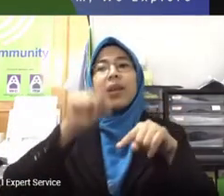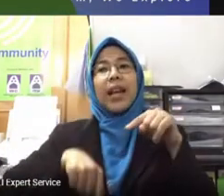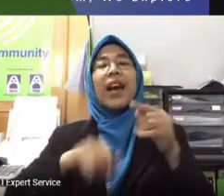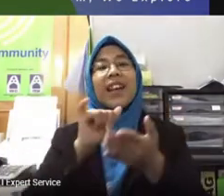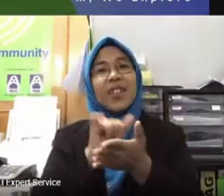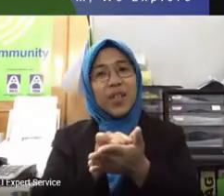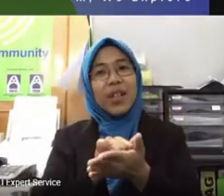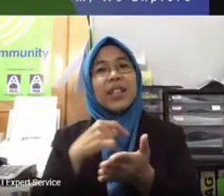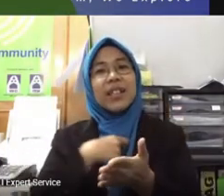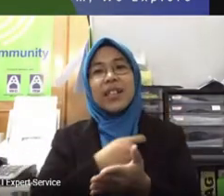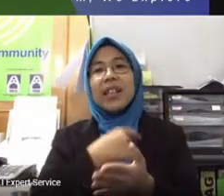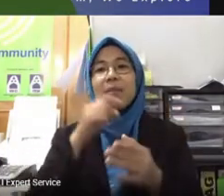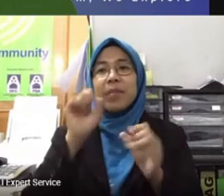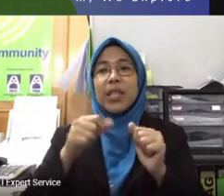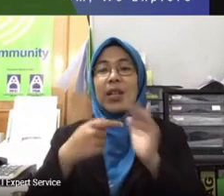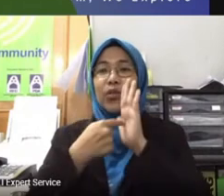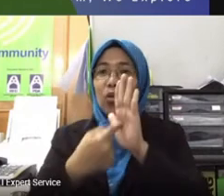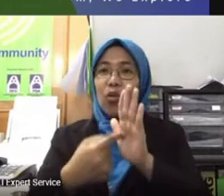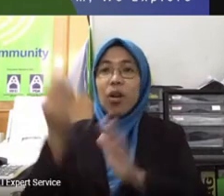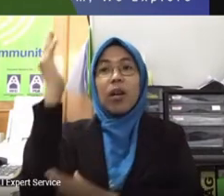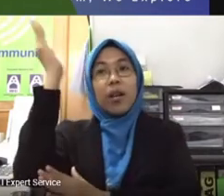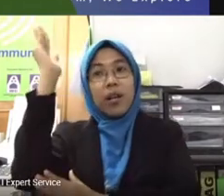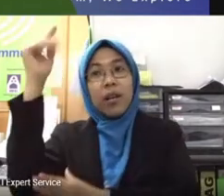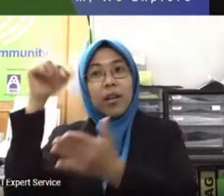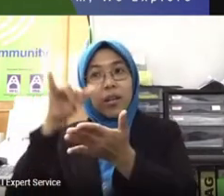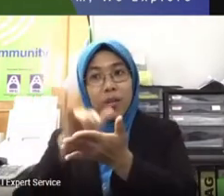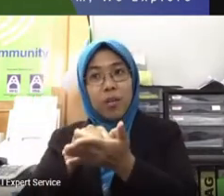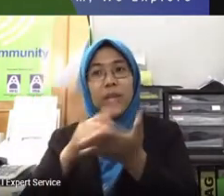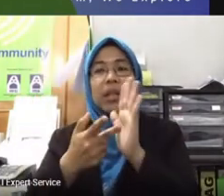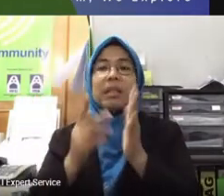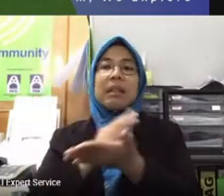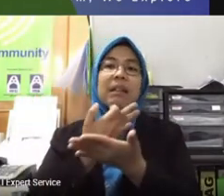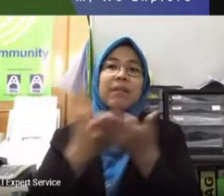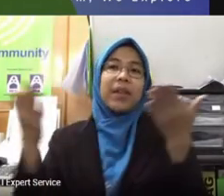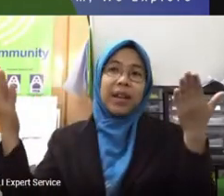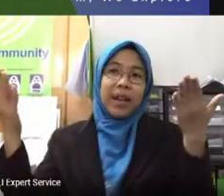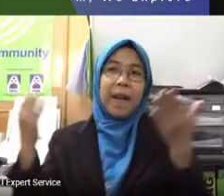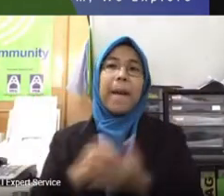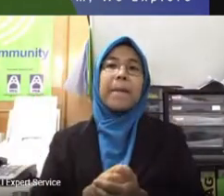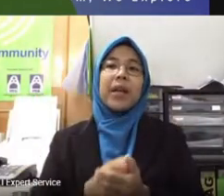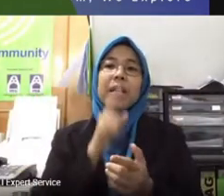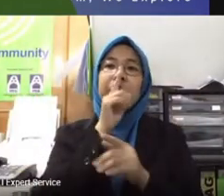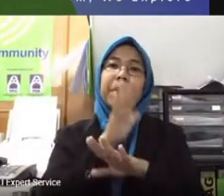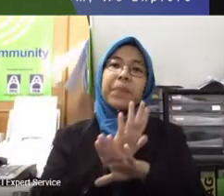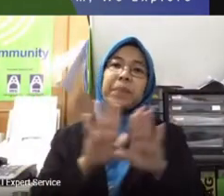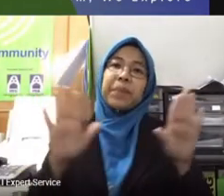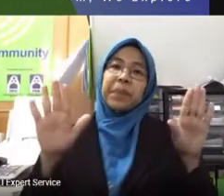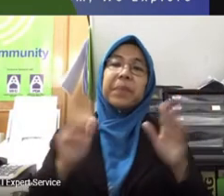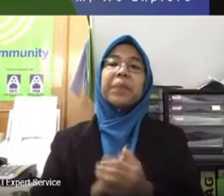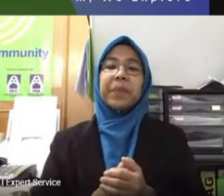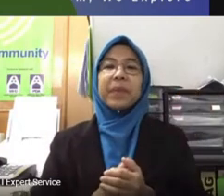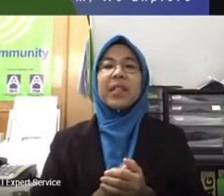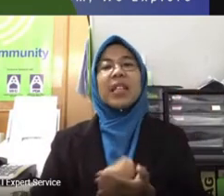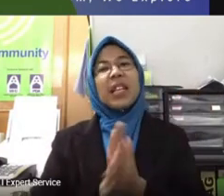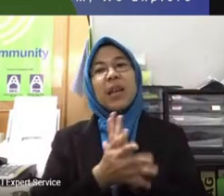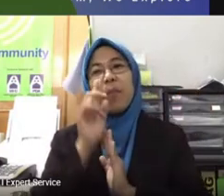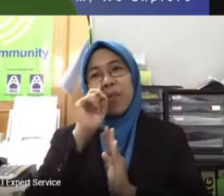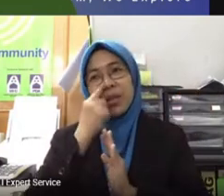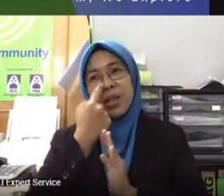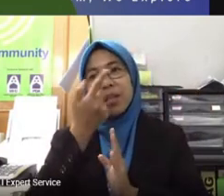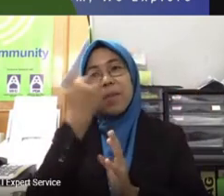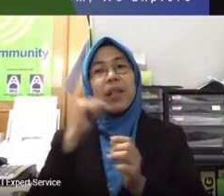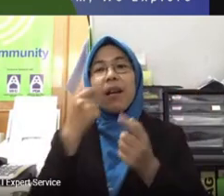rasa kita punya persembahan, speaker kita tu jadi dull. Apa tu, jadi sunyi lah, jadi bosan. Sebab kita tak ada